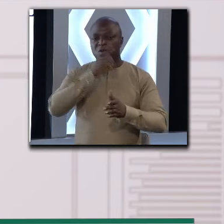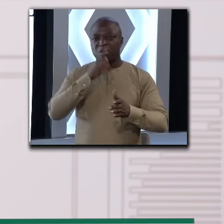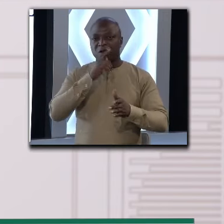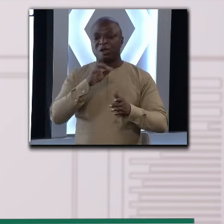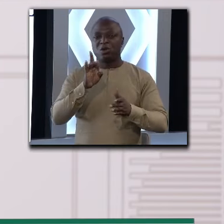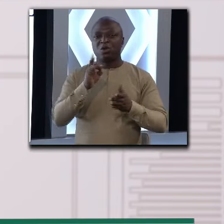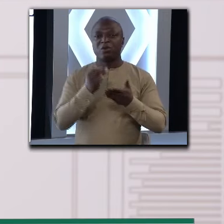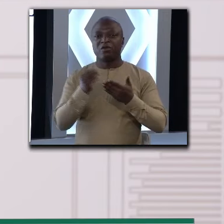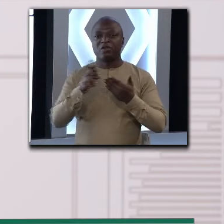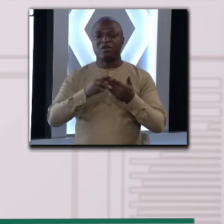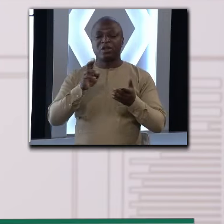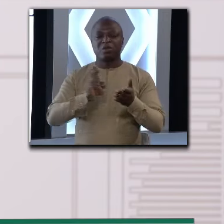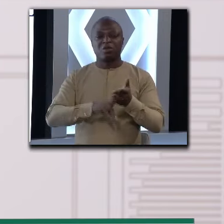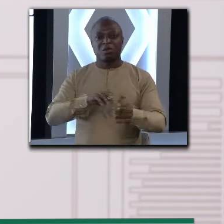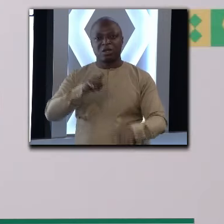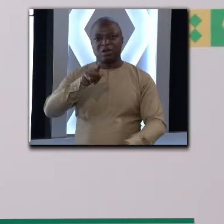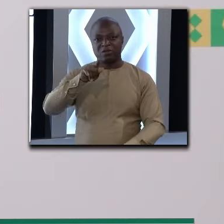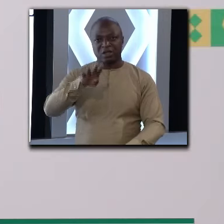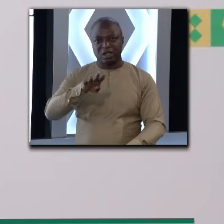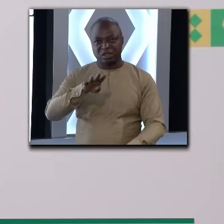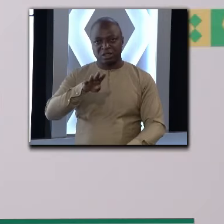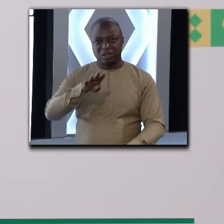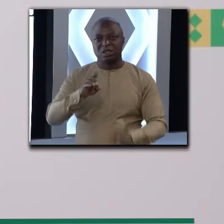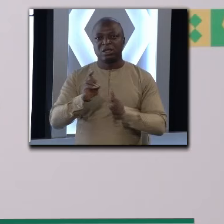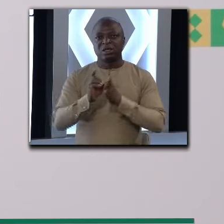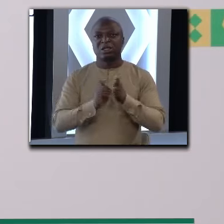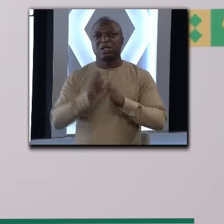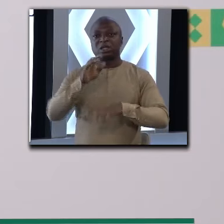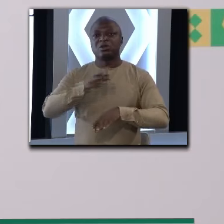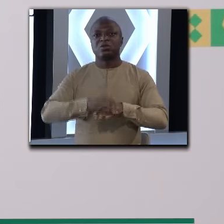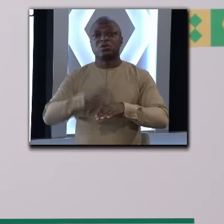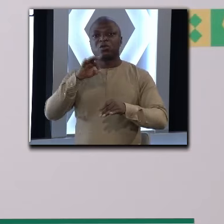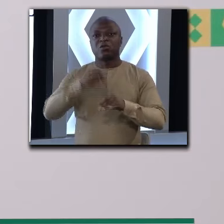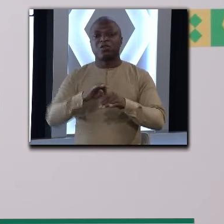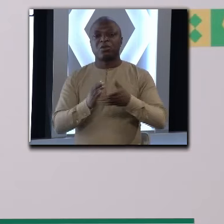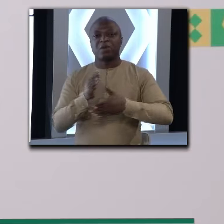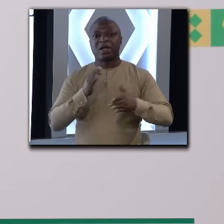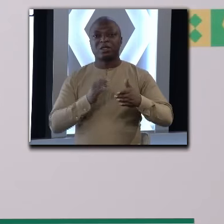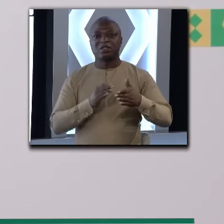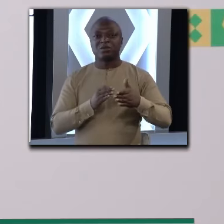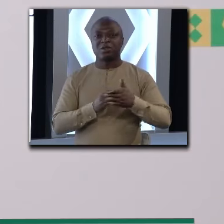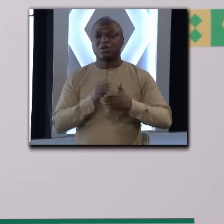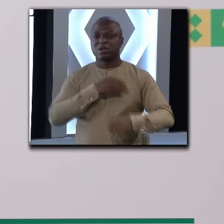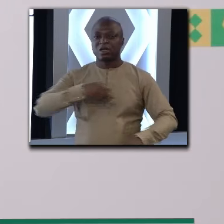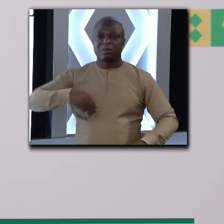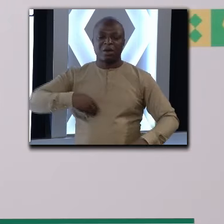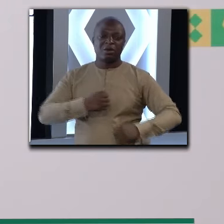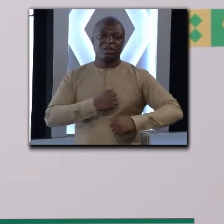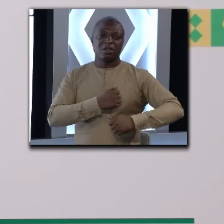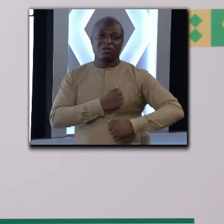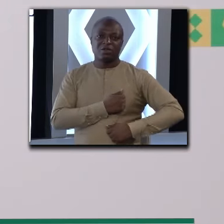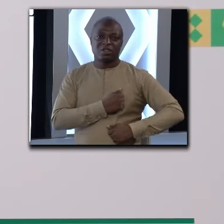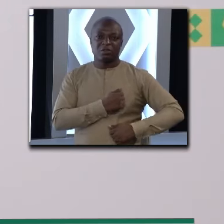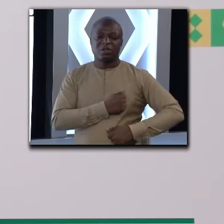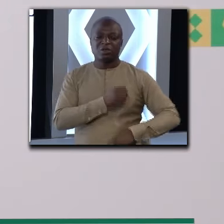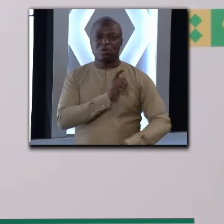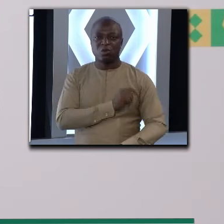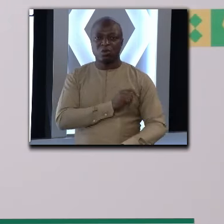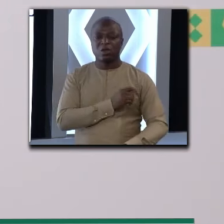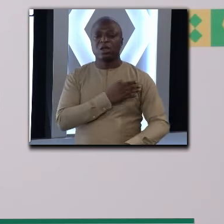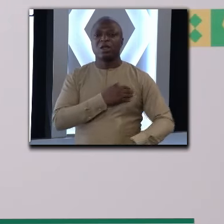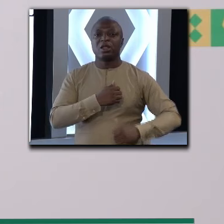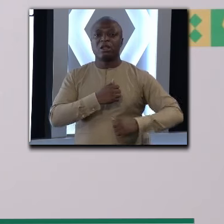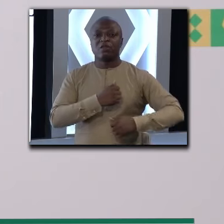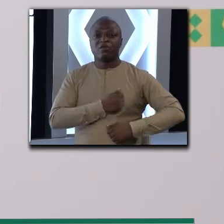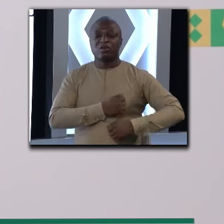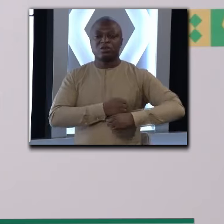le 8 février 2024. Décret portant vote par anticipation des membres des forces armées togolaises et des forces